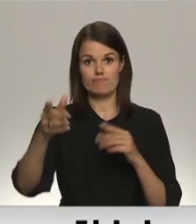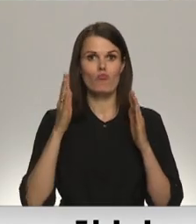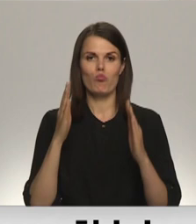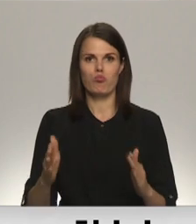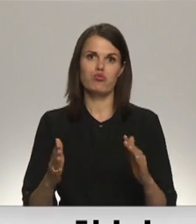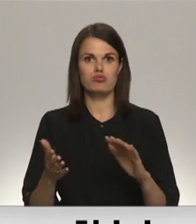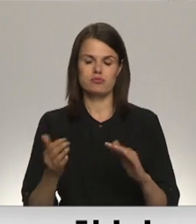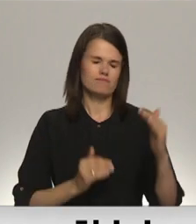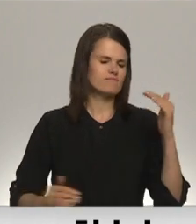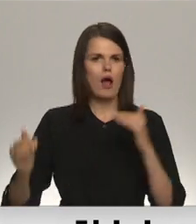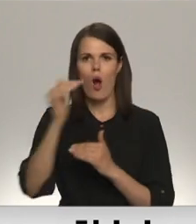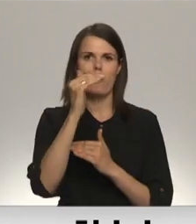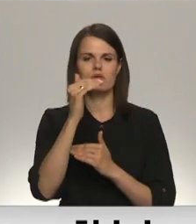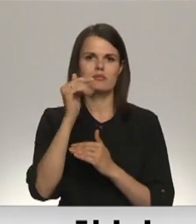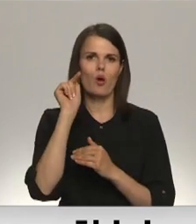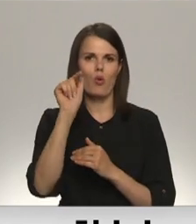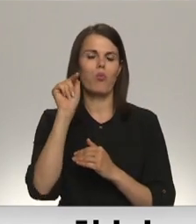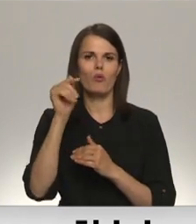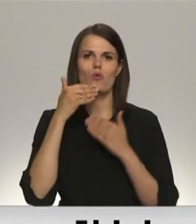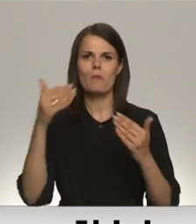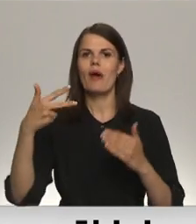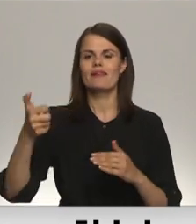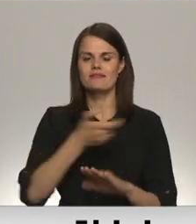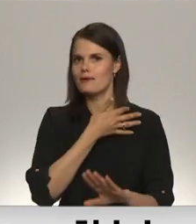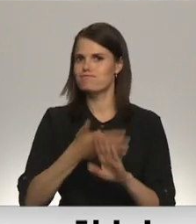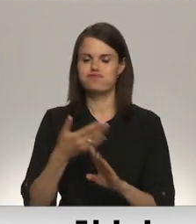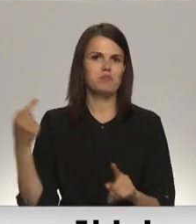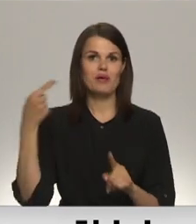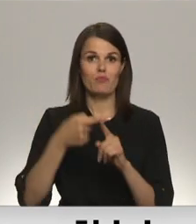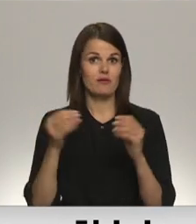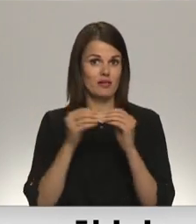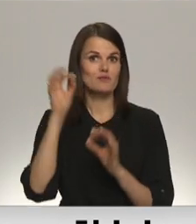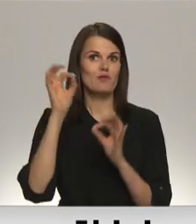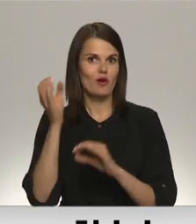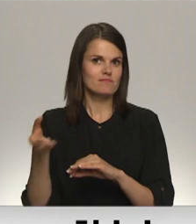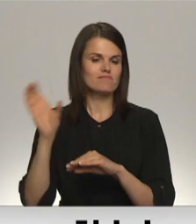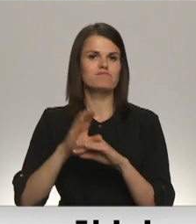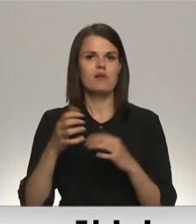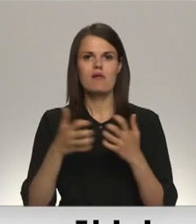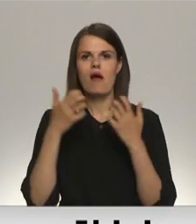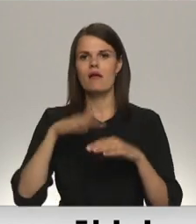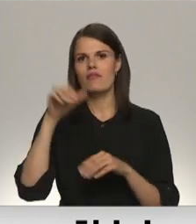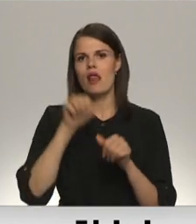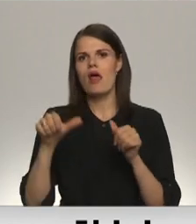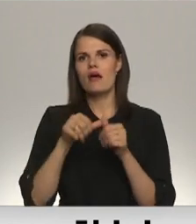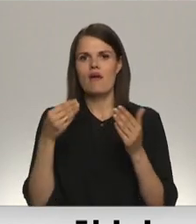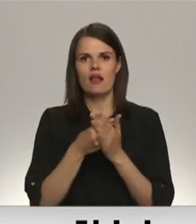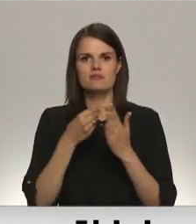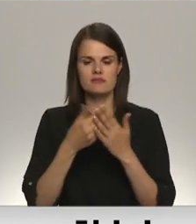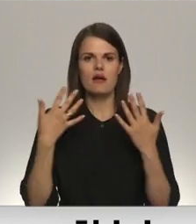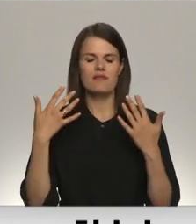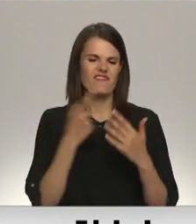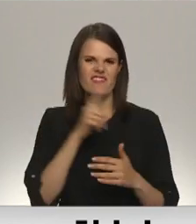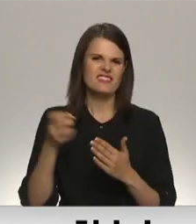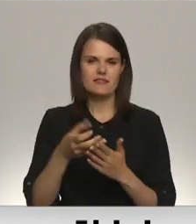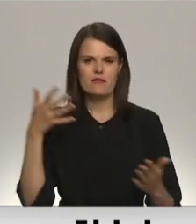var sasniegt augstāko punktu pēdējo 30 gadu laikā, pat 10%. Kara dēļ degvielas cena ir sasniegusi visu